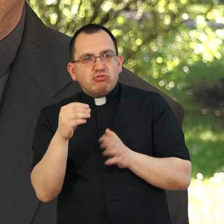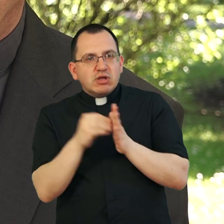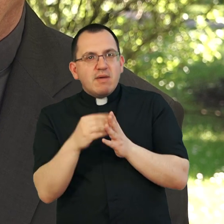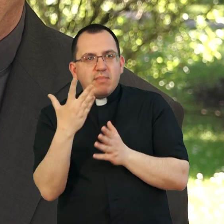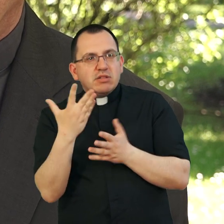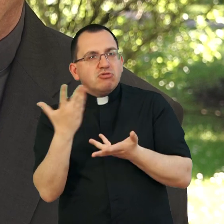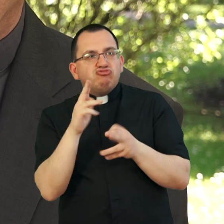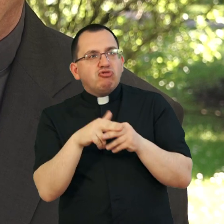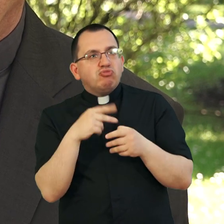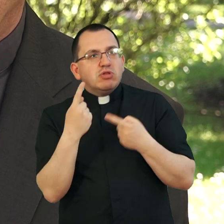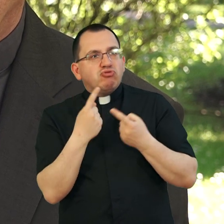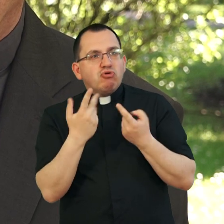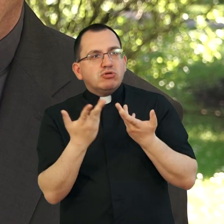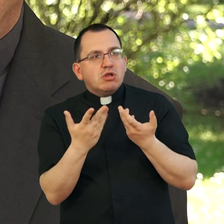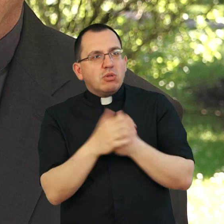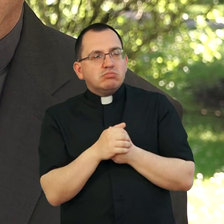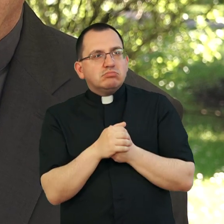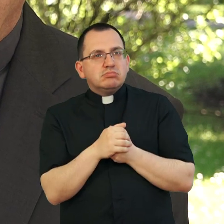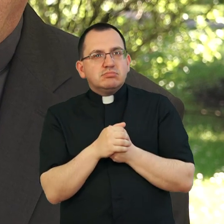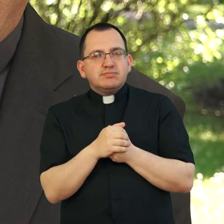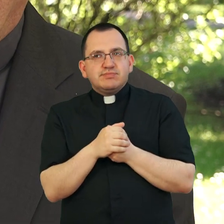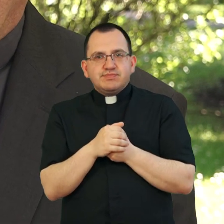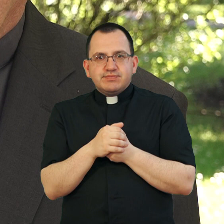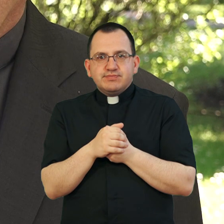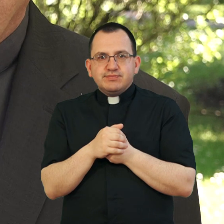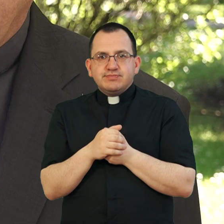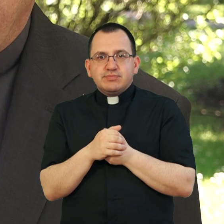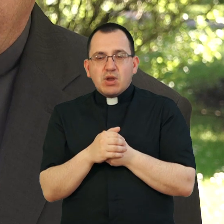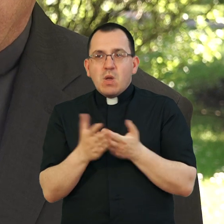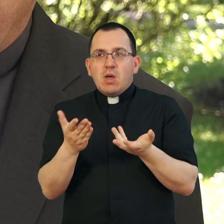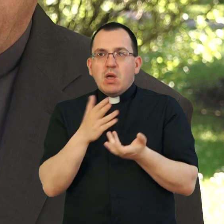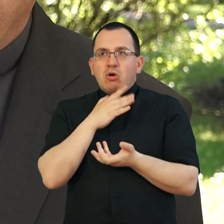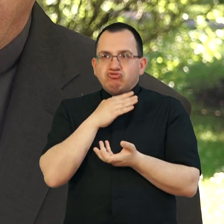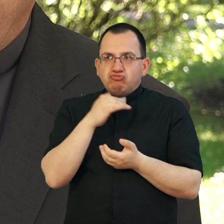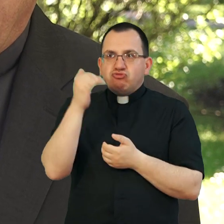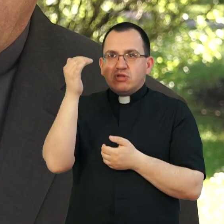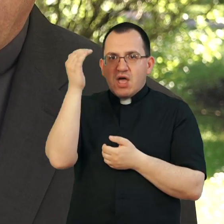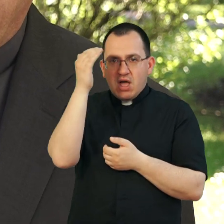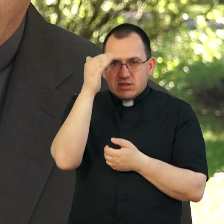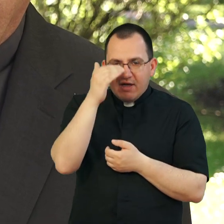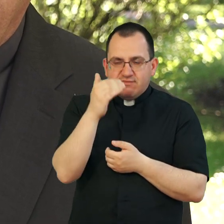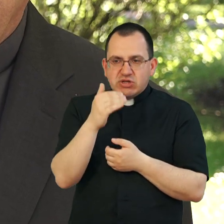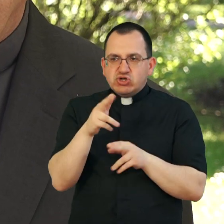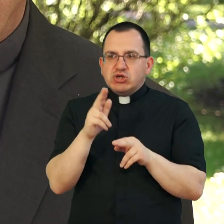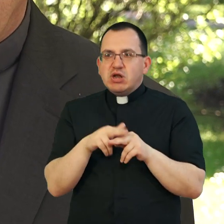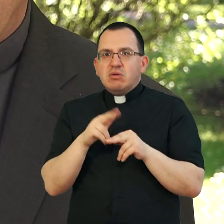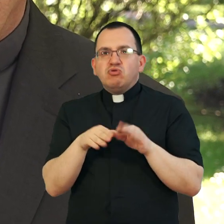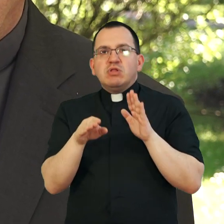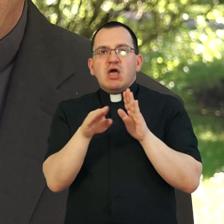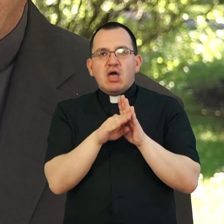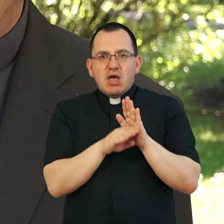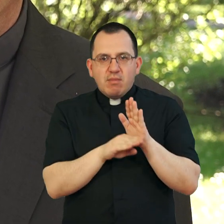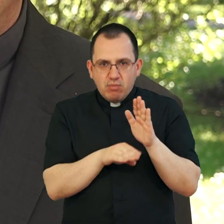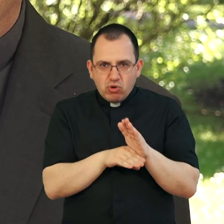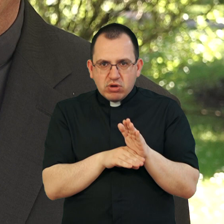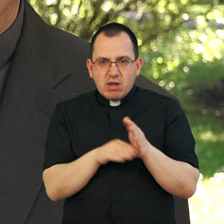pa recite nam što će biti organizirano za hodočasnike. U subotu navečer predviđen je program koji